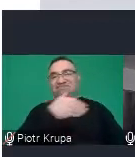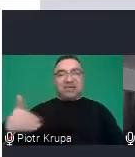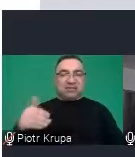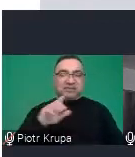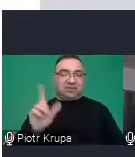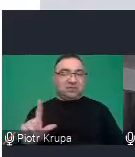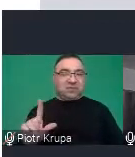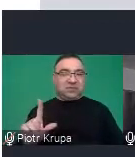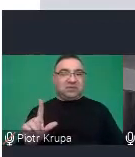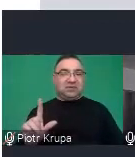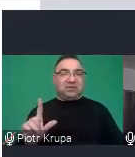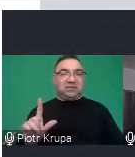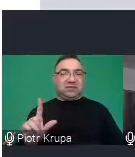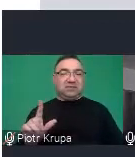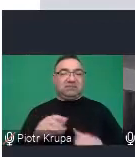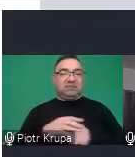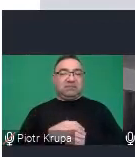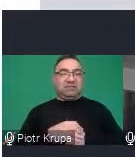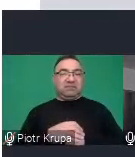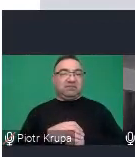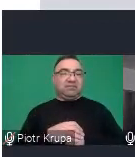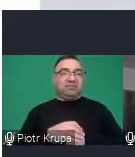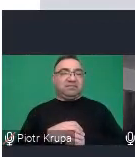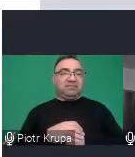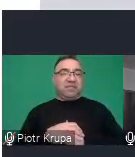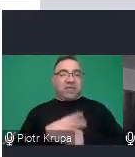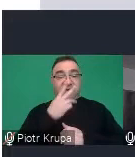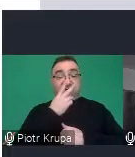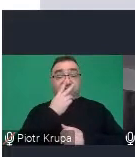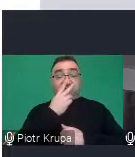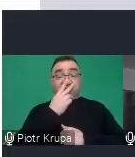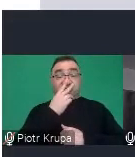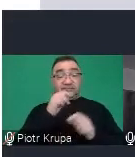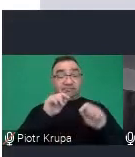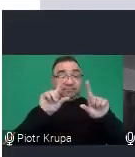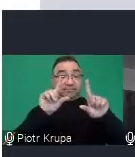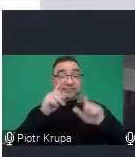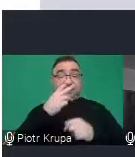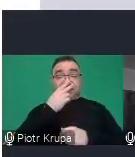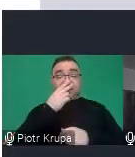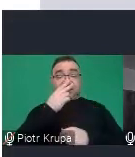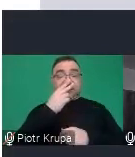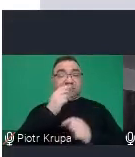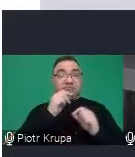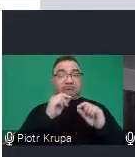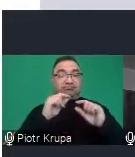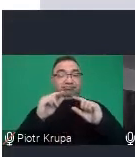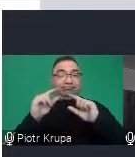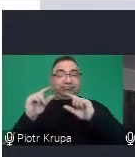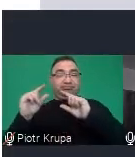złotych. Ja tutaj jeszcze tylko nadmienię, że widzą Państwo diagram, jak wzrastały